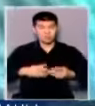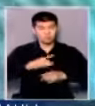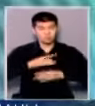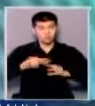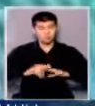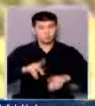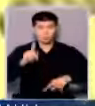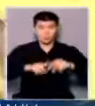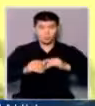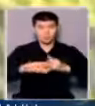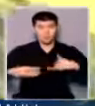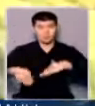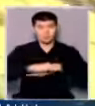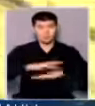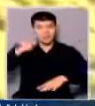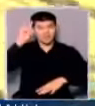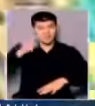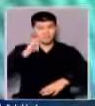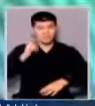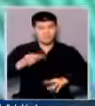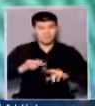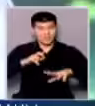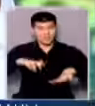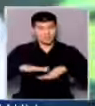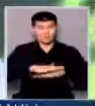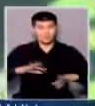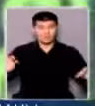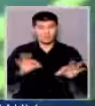ұям, туған жер, Қазақстаным, елім менің әндері